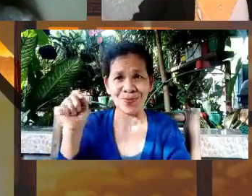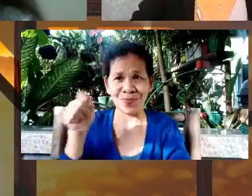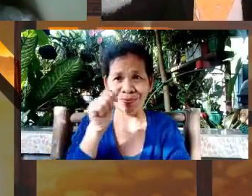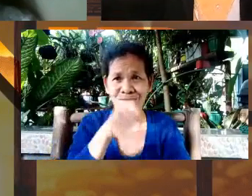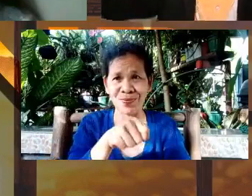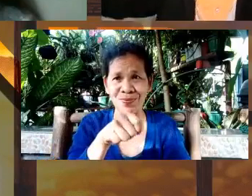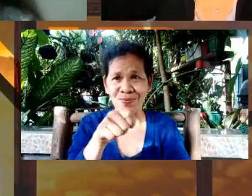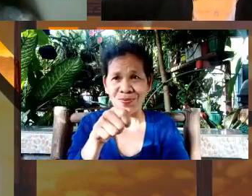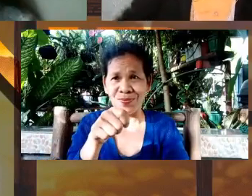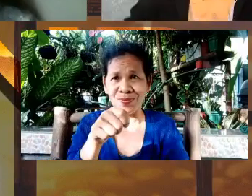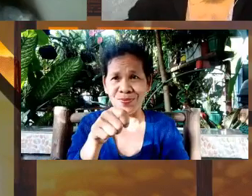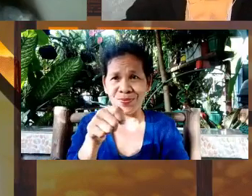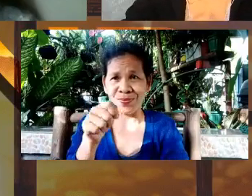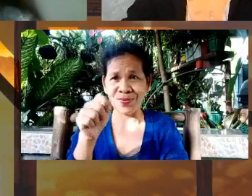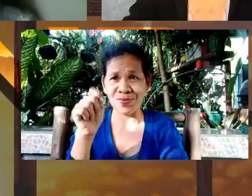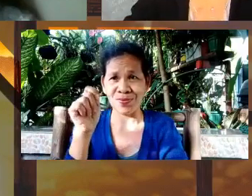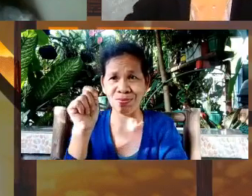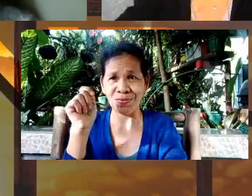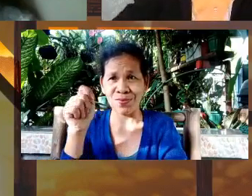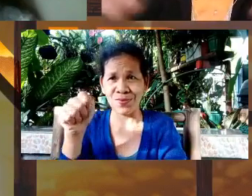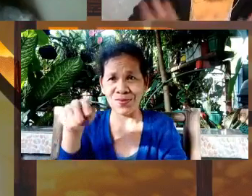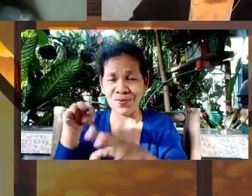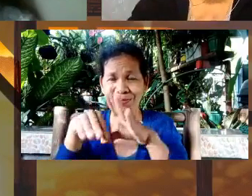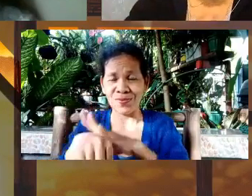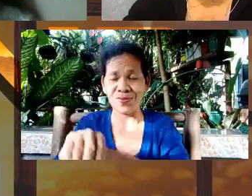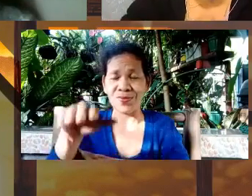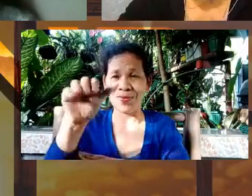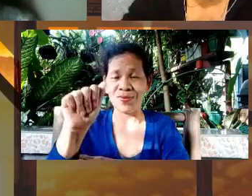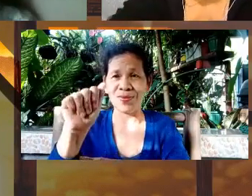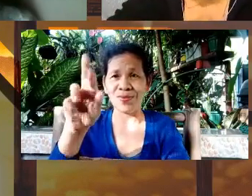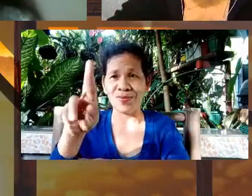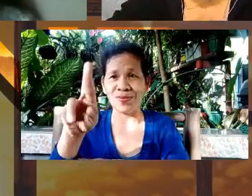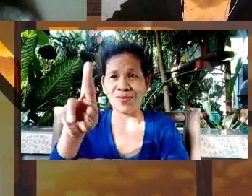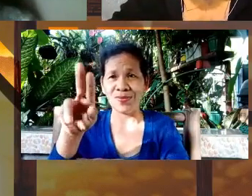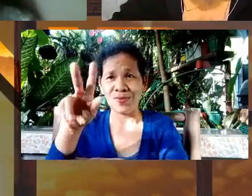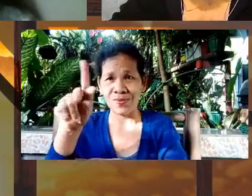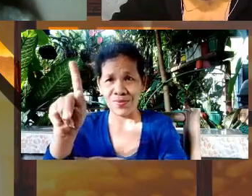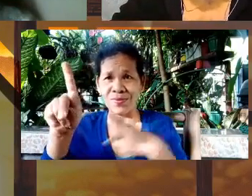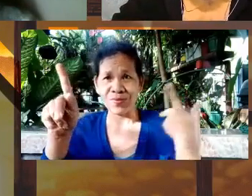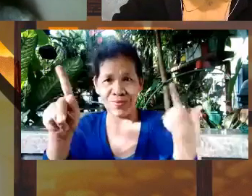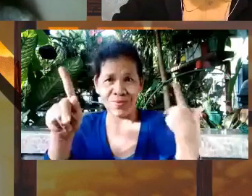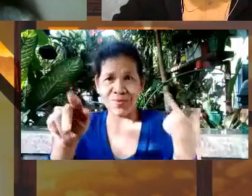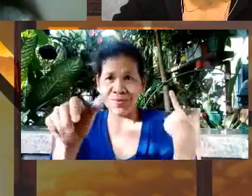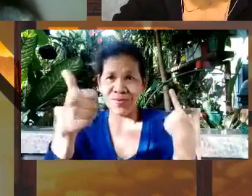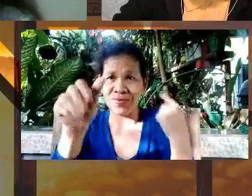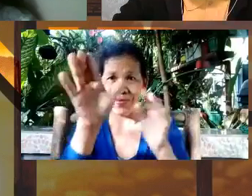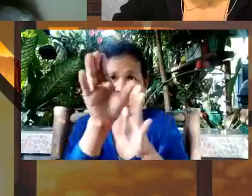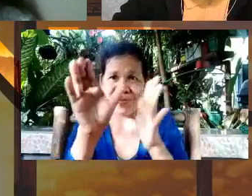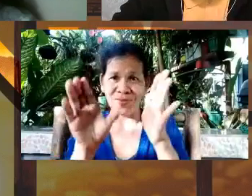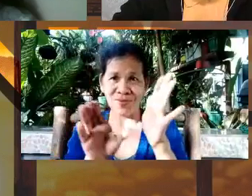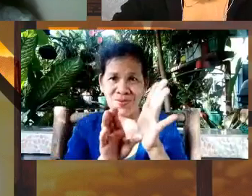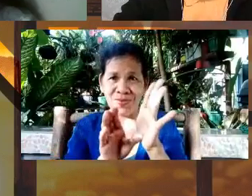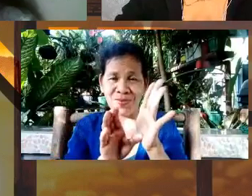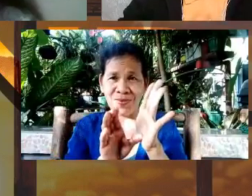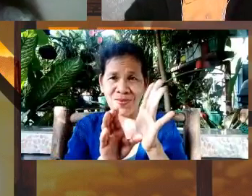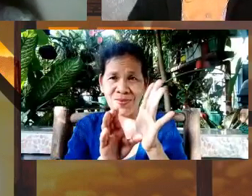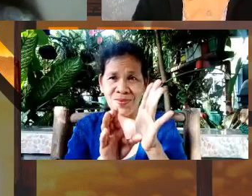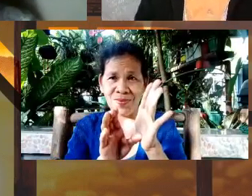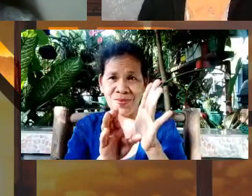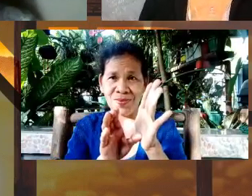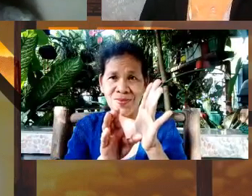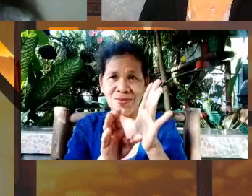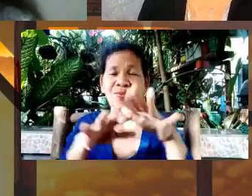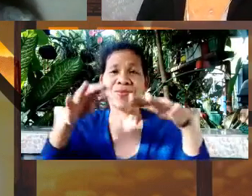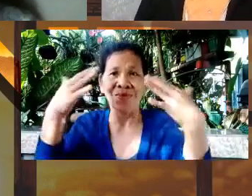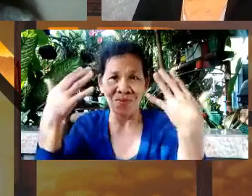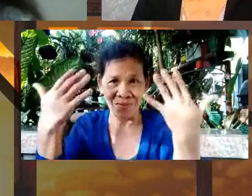mismong ark na naroon yung 10 utos, mga minamahal, mga kapatid ko. And then,